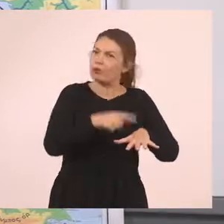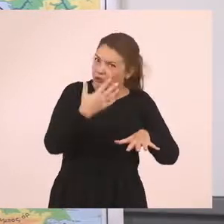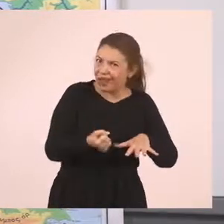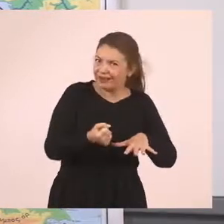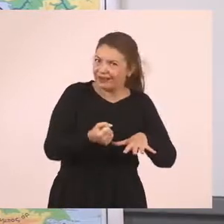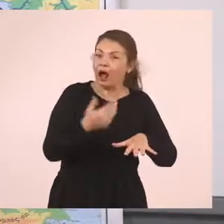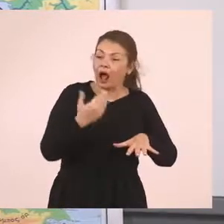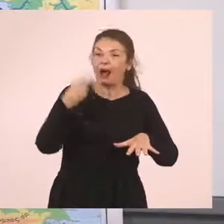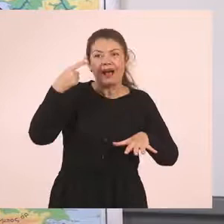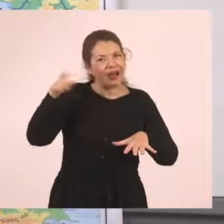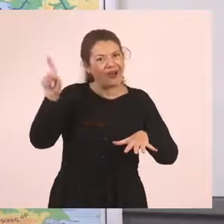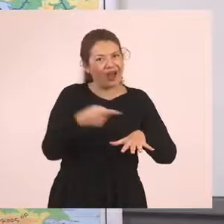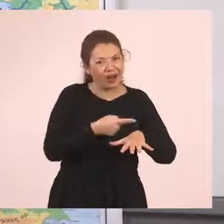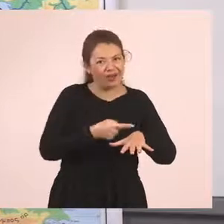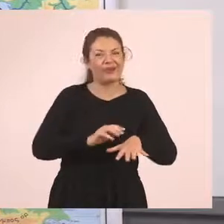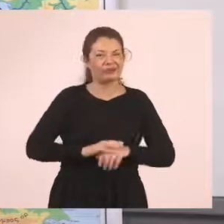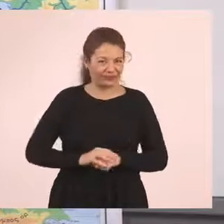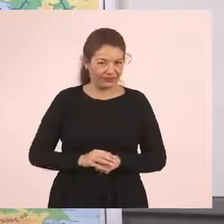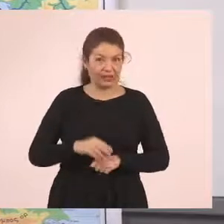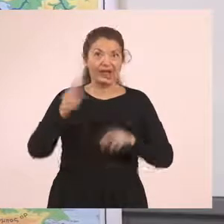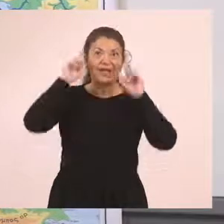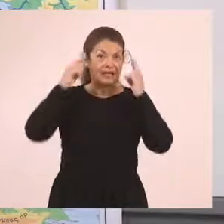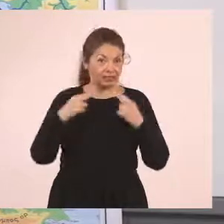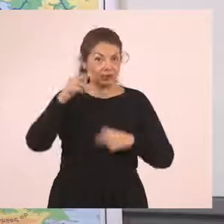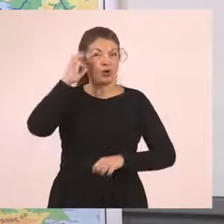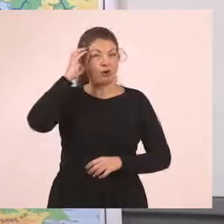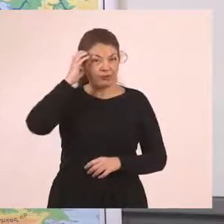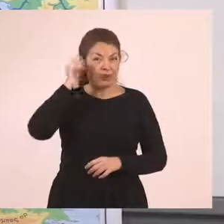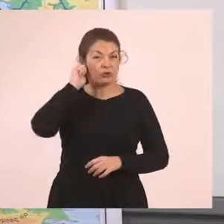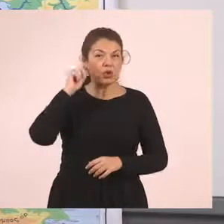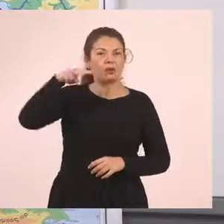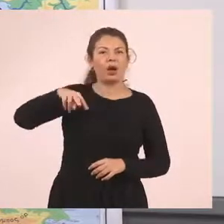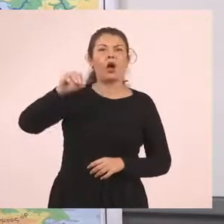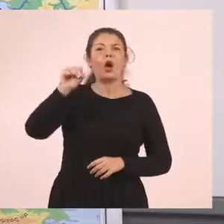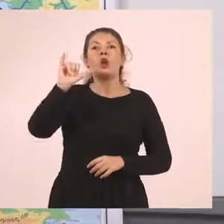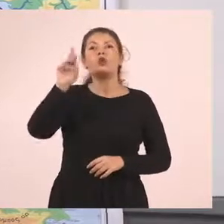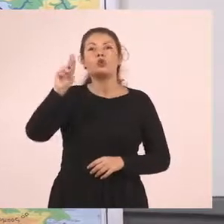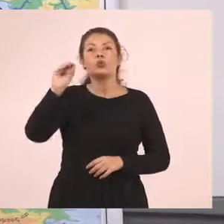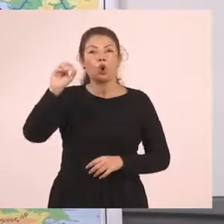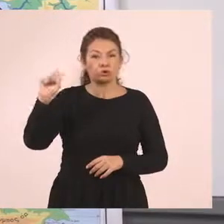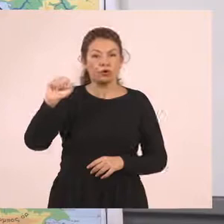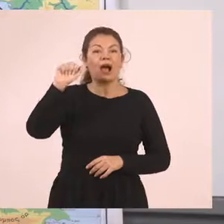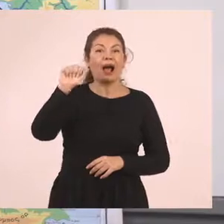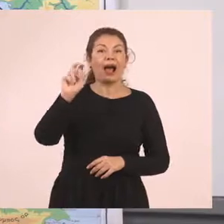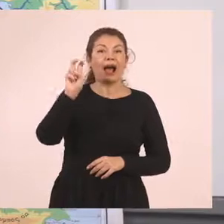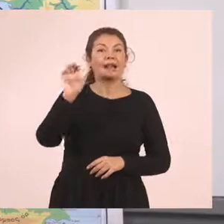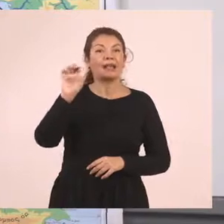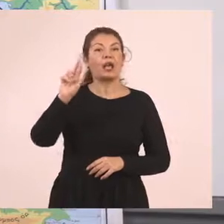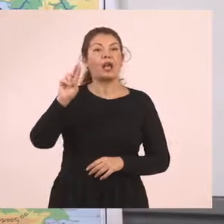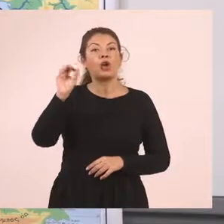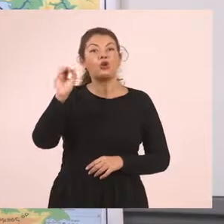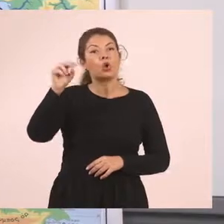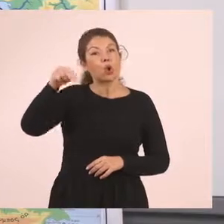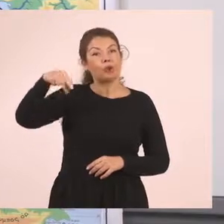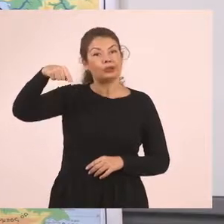Πελοπόννησο. Ήπειρο θα έχετε στο μυαλό σας τον Αχαίροντα, τον Λούρο, τον Άραχθο. Μακεδονία,